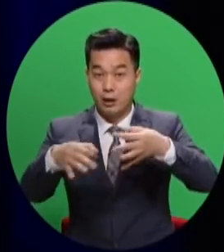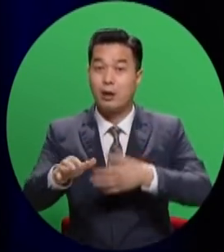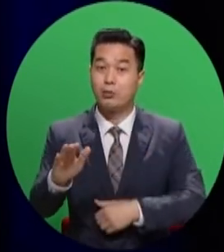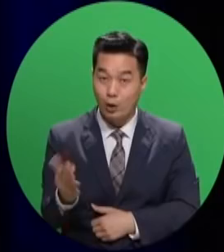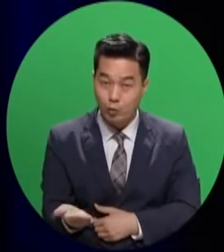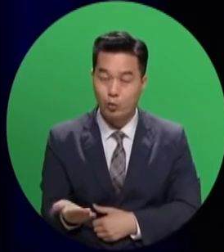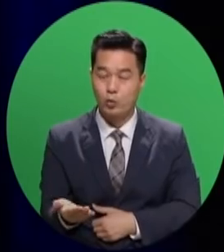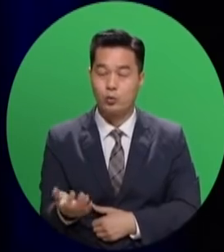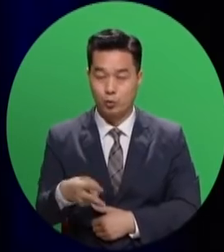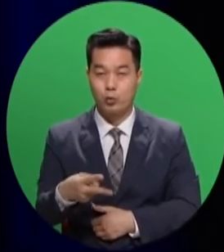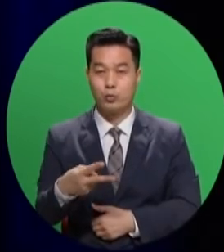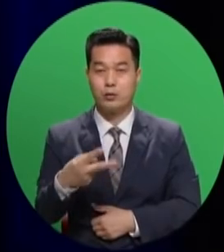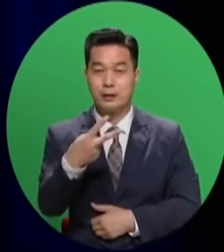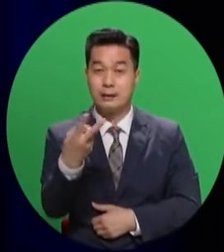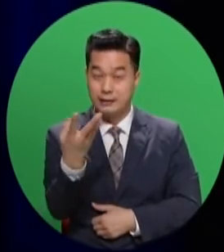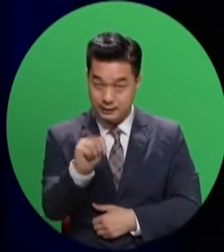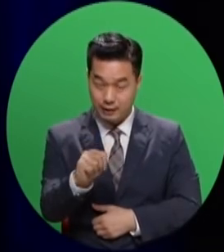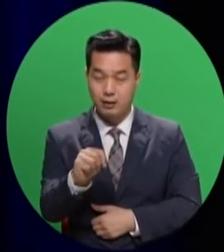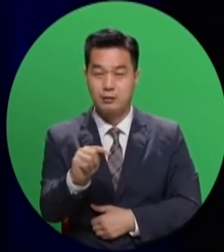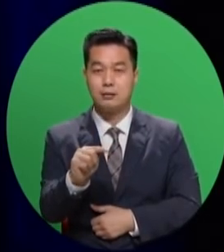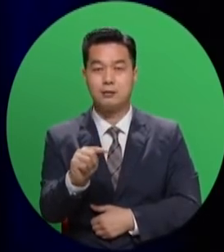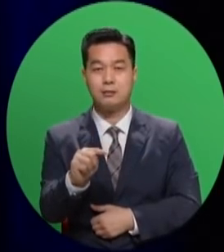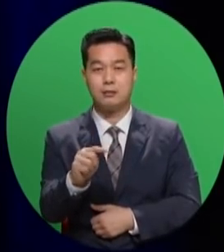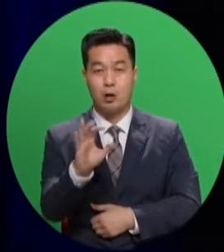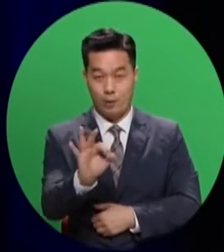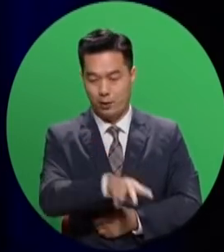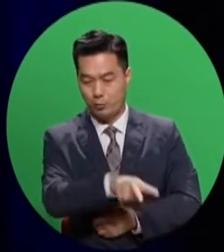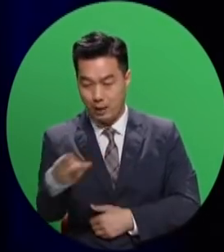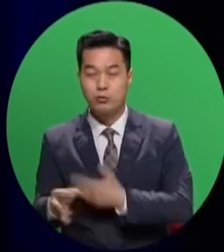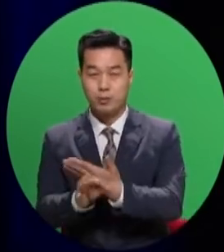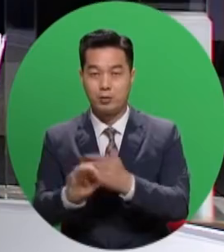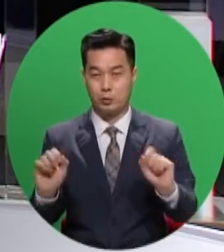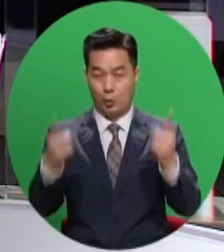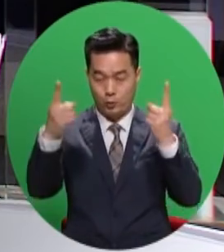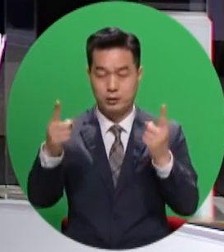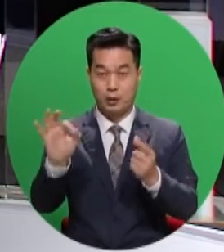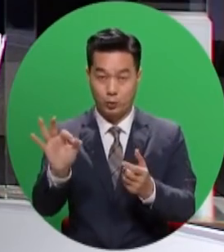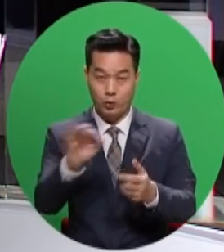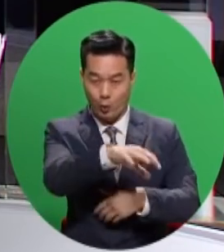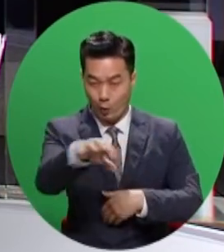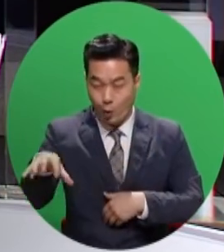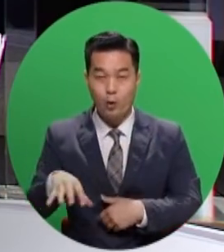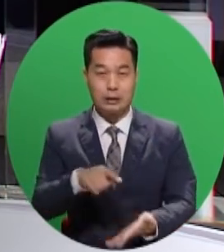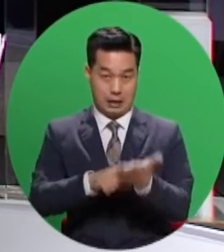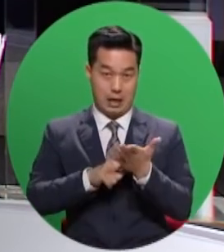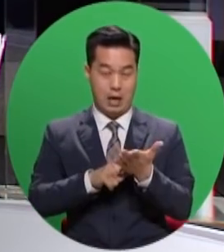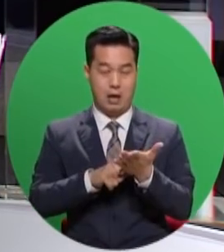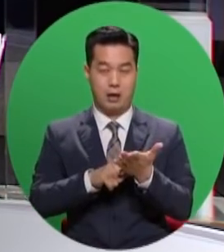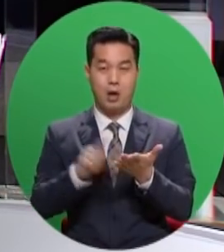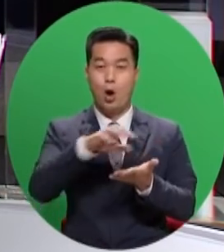이것이 디지털 화폐 로 유통이 되면 실시간으로 정보가 들어오기 때문에 사각지대가 어디인지를 바로 않은